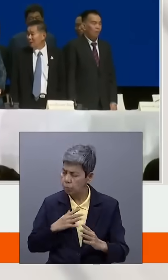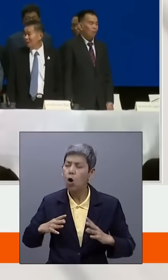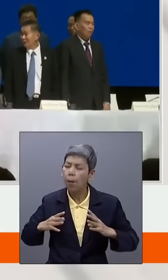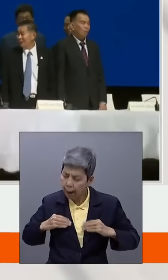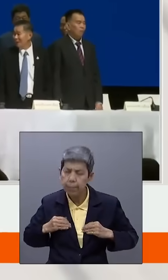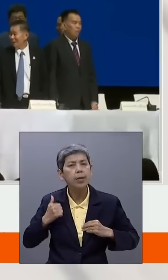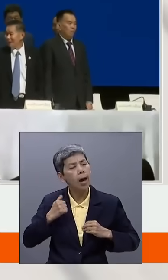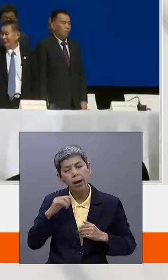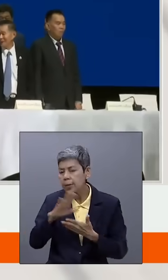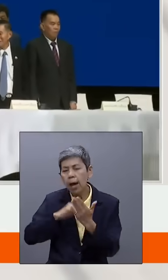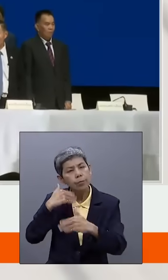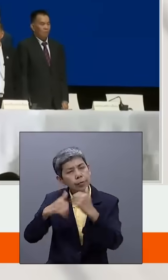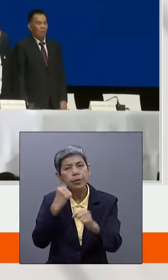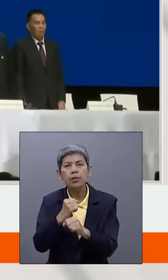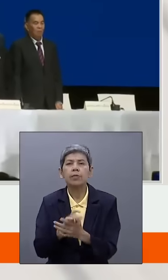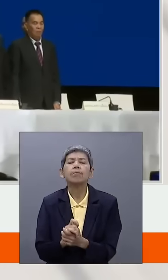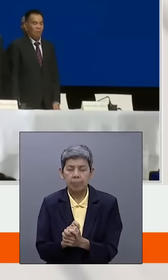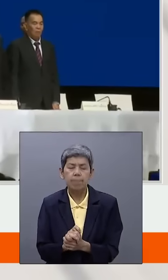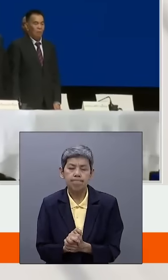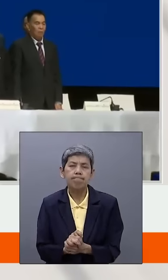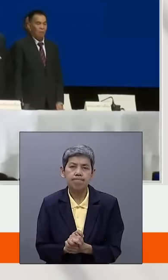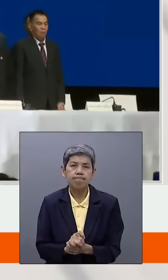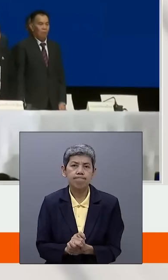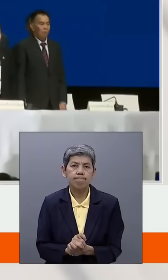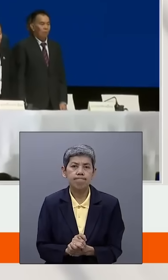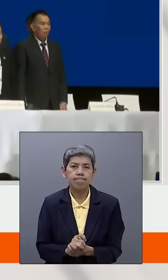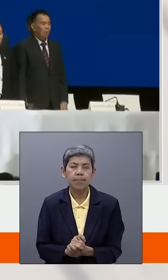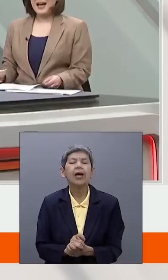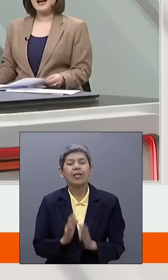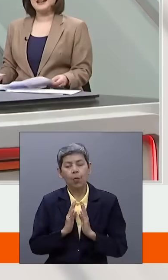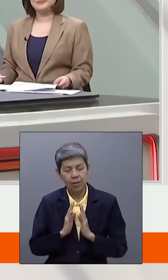ผมก็ยอมไม่ได้มวลชนฝาแน่นอนนะครับ ค่ะเอาละค่ะขอบคุณค่ะ